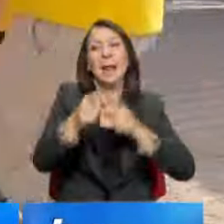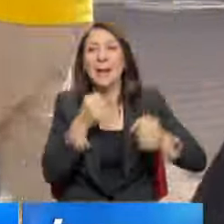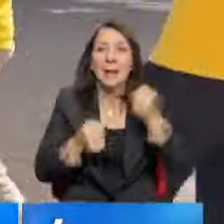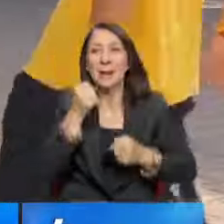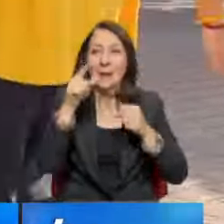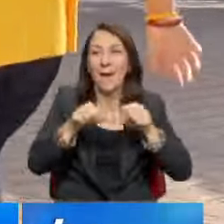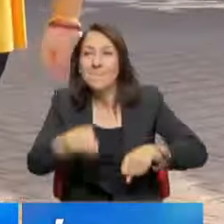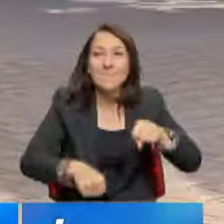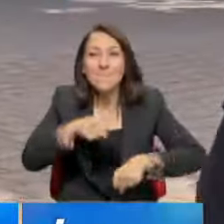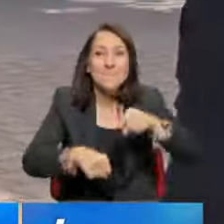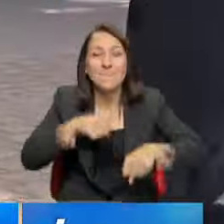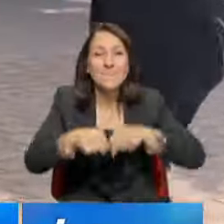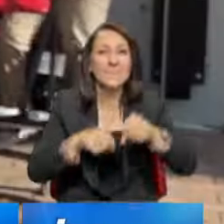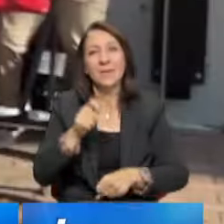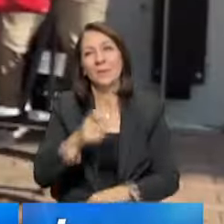koşuyor.